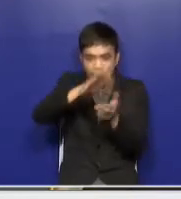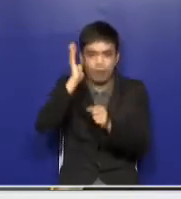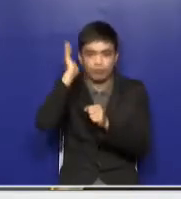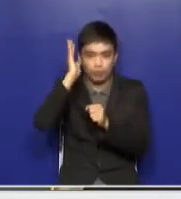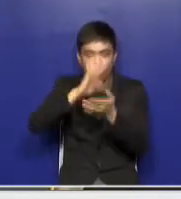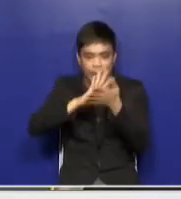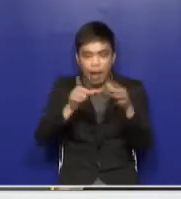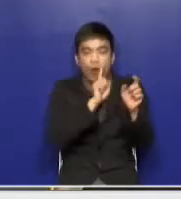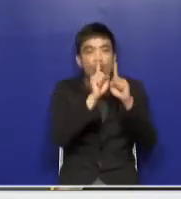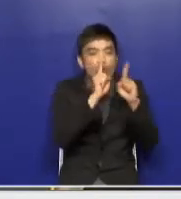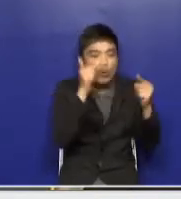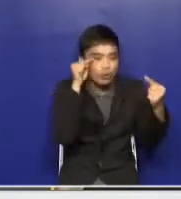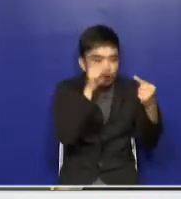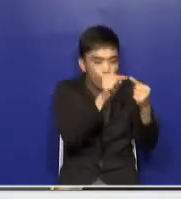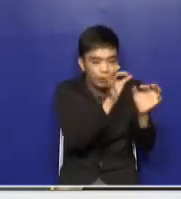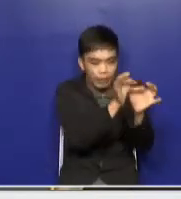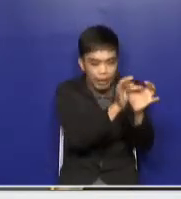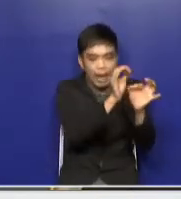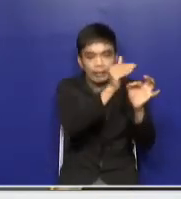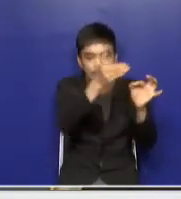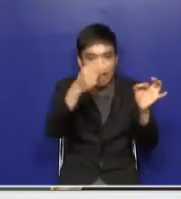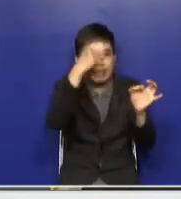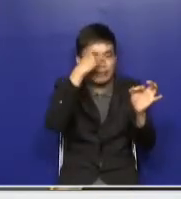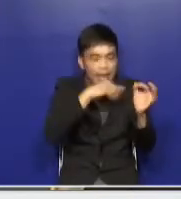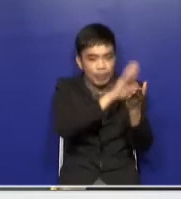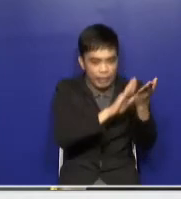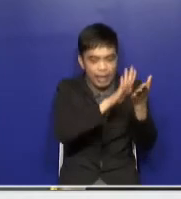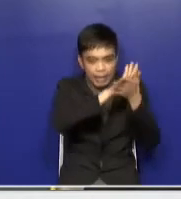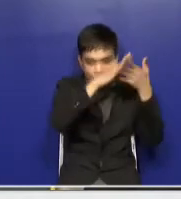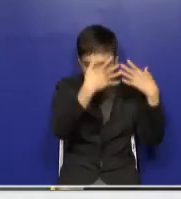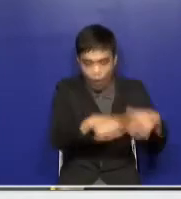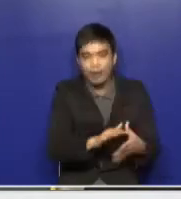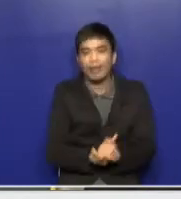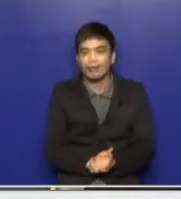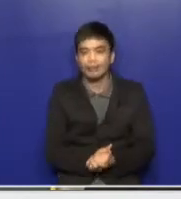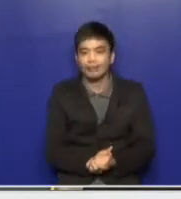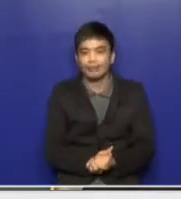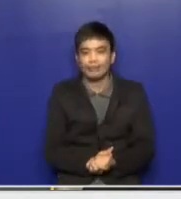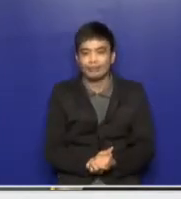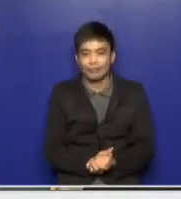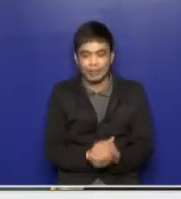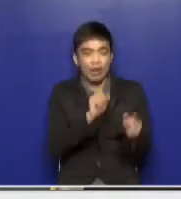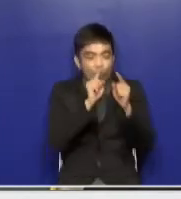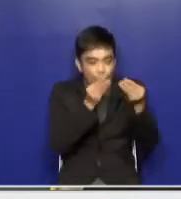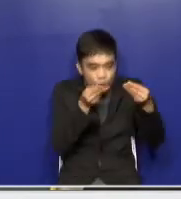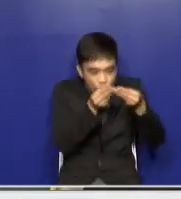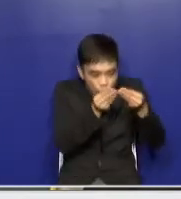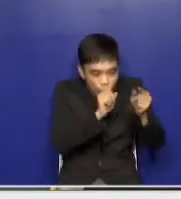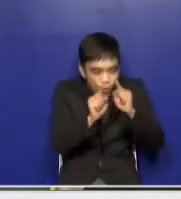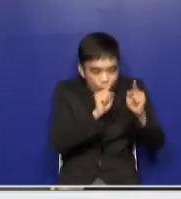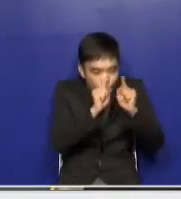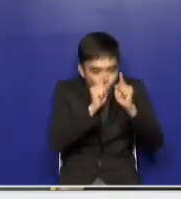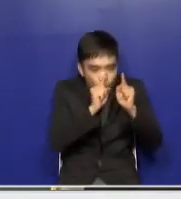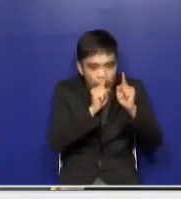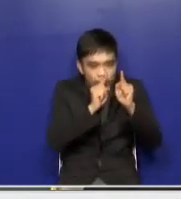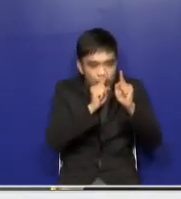ประเทศไทยไปแล้วในเรื่องนี้นะครับแล้วก็ได้ติดตามแล้วนะครับซึ่งในการประสานยังไม่เป็นทางการเราก็ทราบว่า